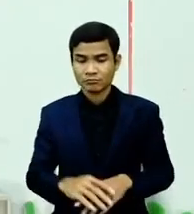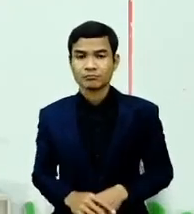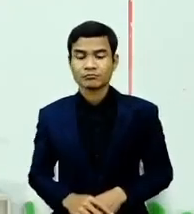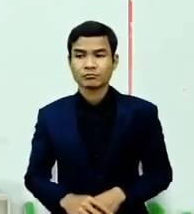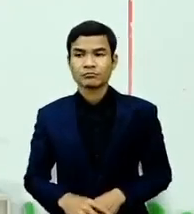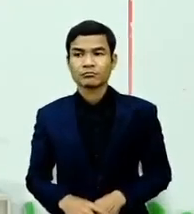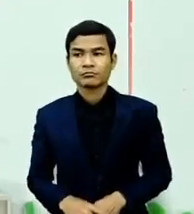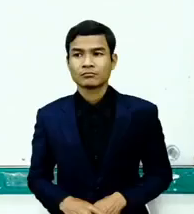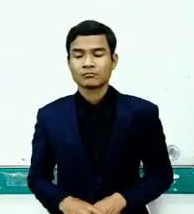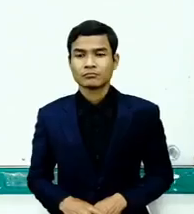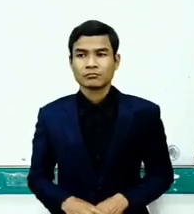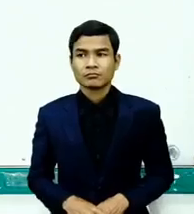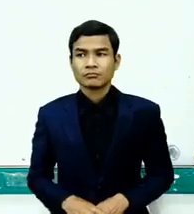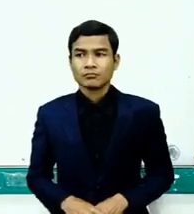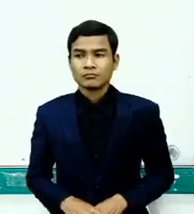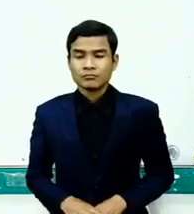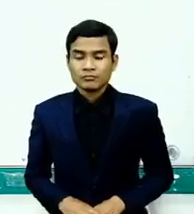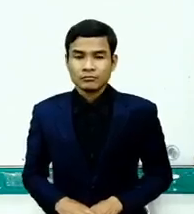ចា